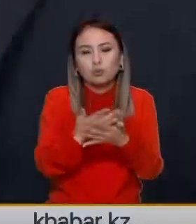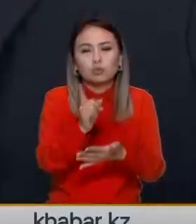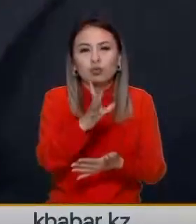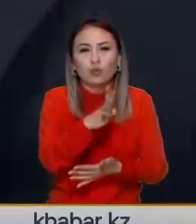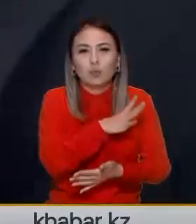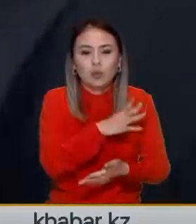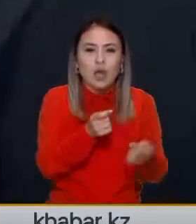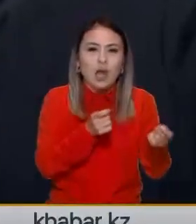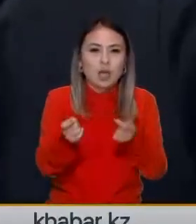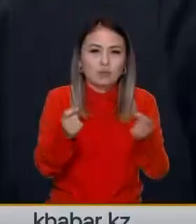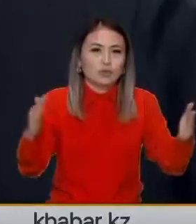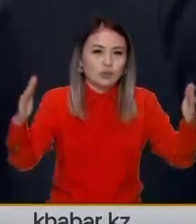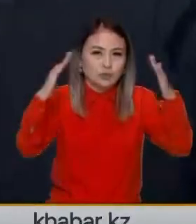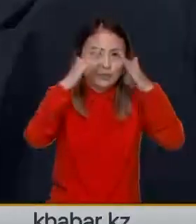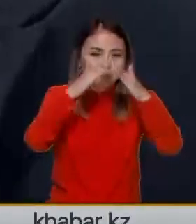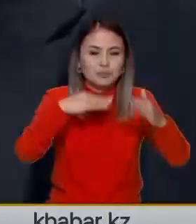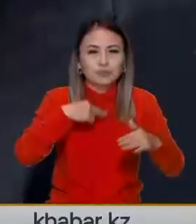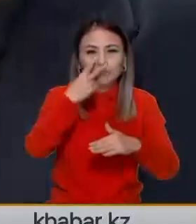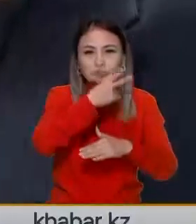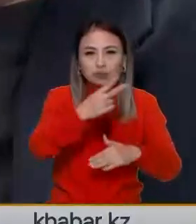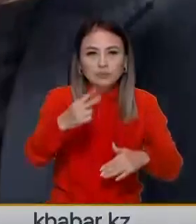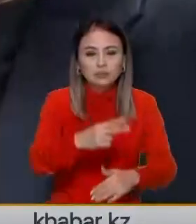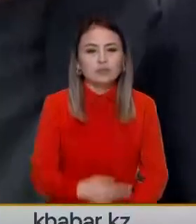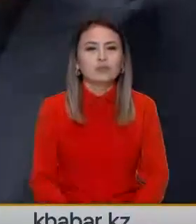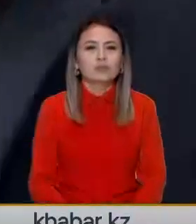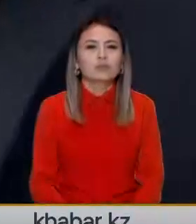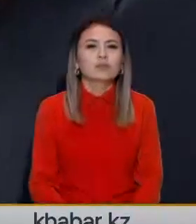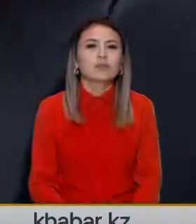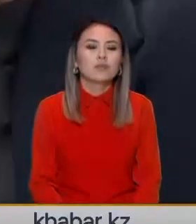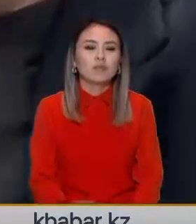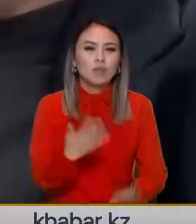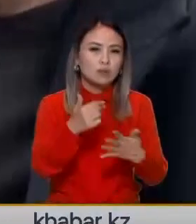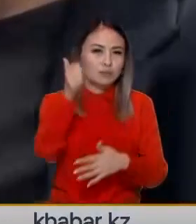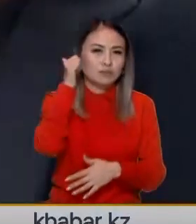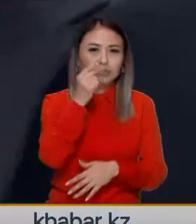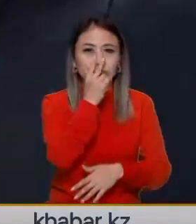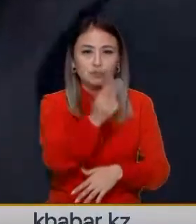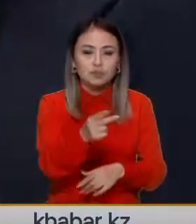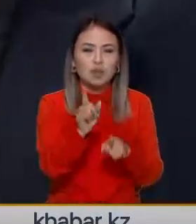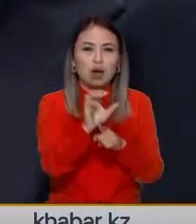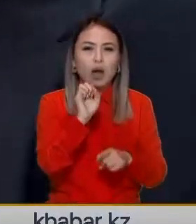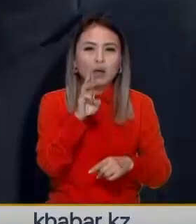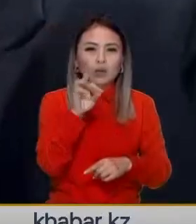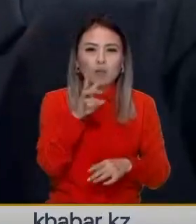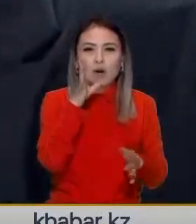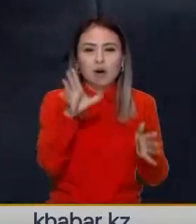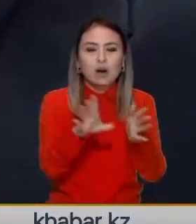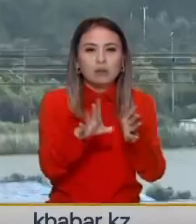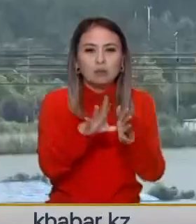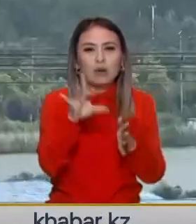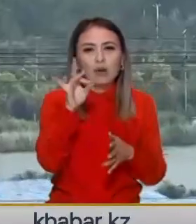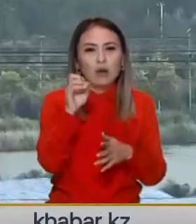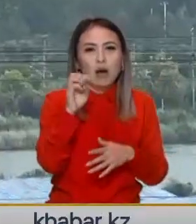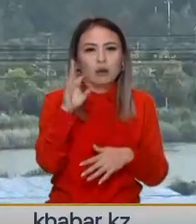әкімшілік ғимаратының шатырына шығып алдым. Міне, арт жағында егер көрінсе, атом электр станциясының реакторларын көруге